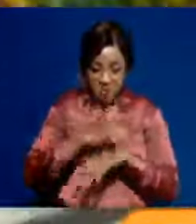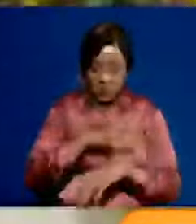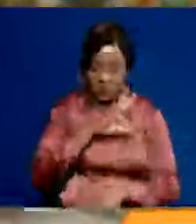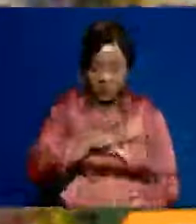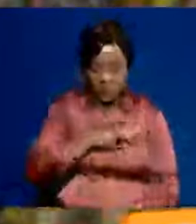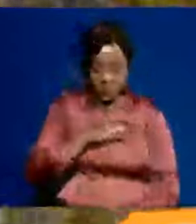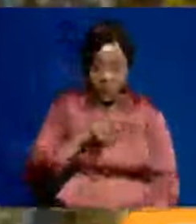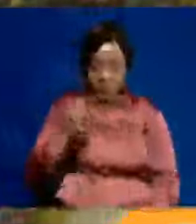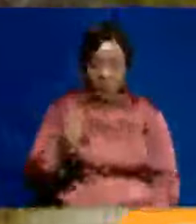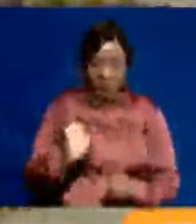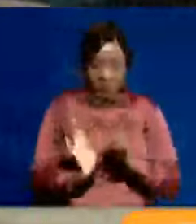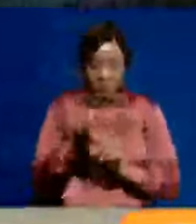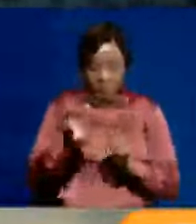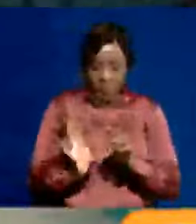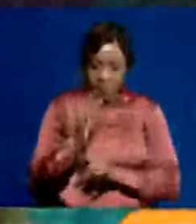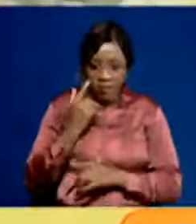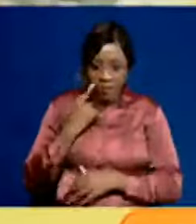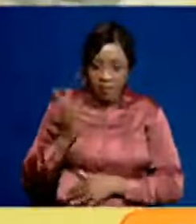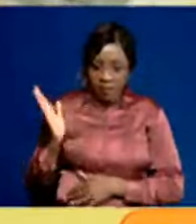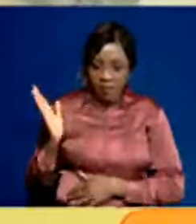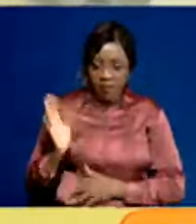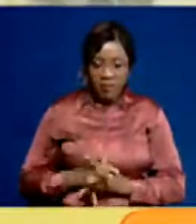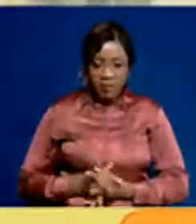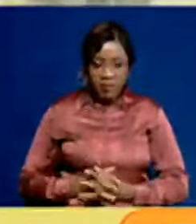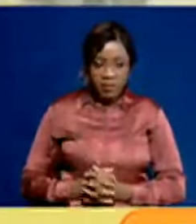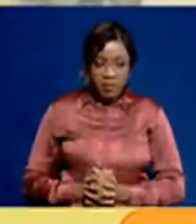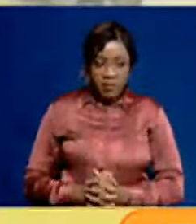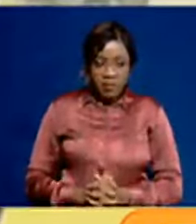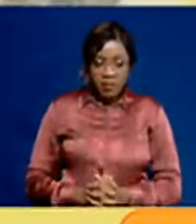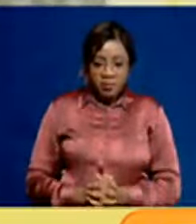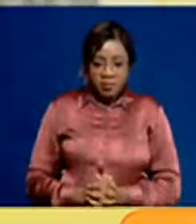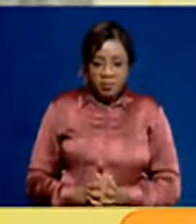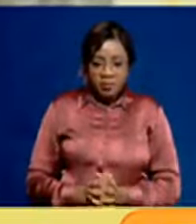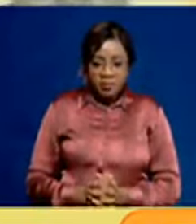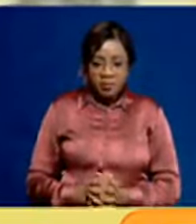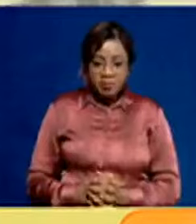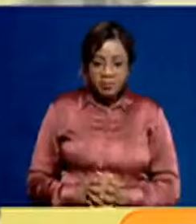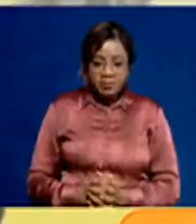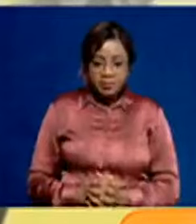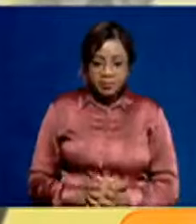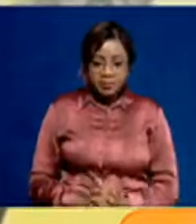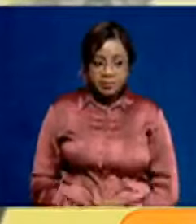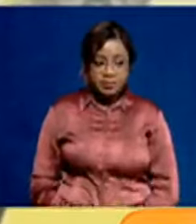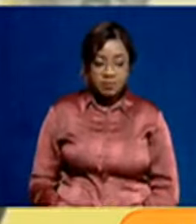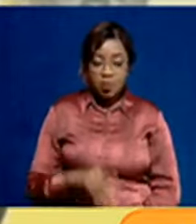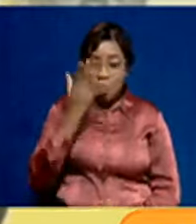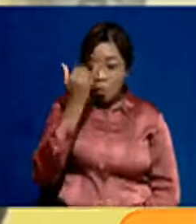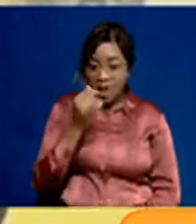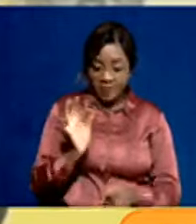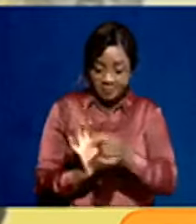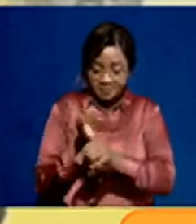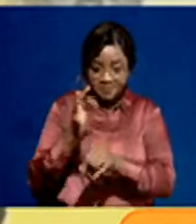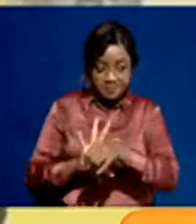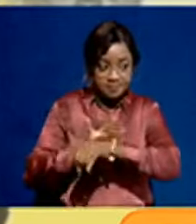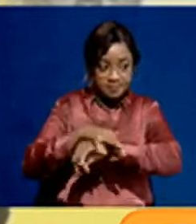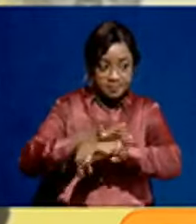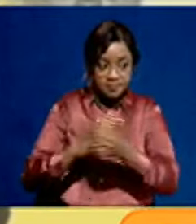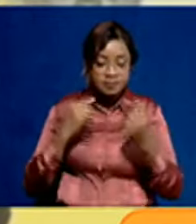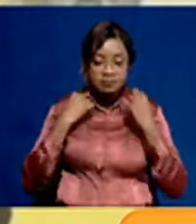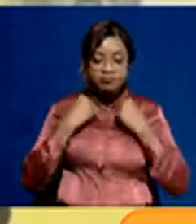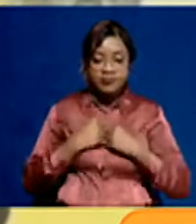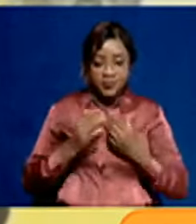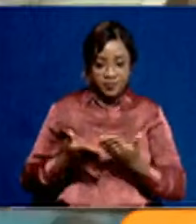utengenezaji wa shanga na mapambo mengine. Kuonyeshana mambo na ushanga. Shanga imetusaidia kwa kushona na